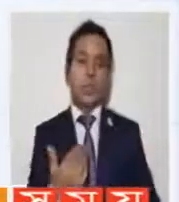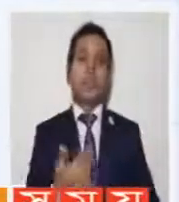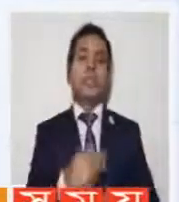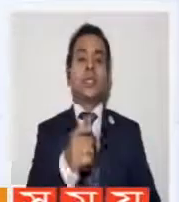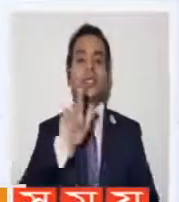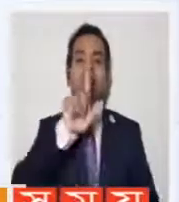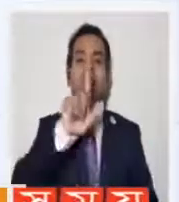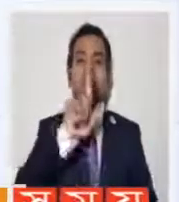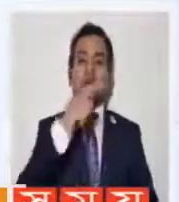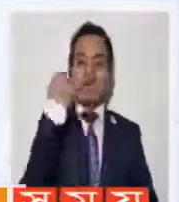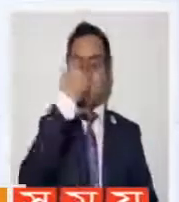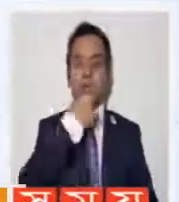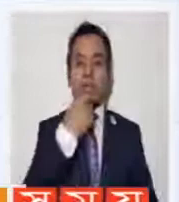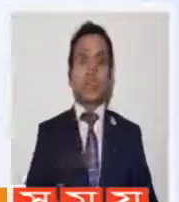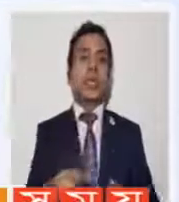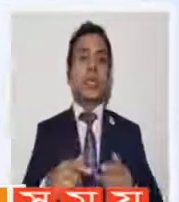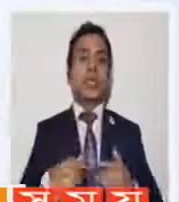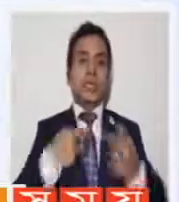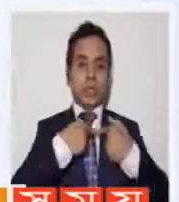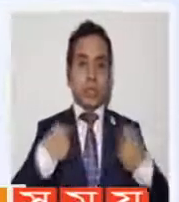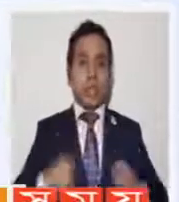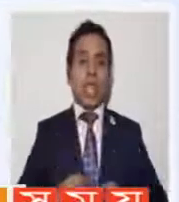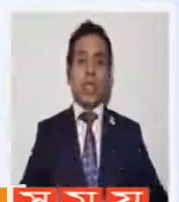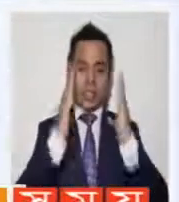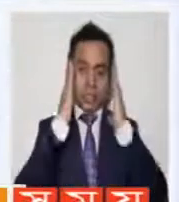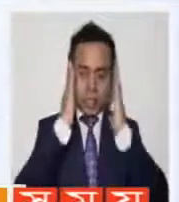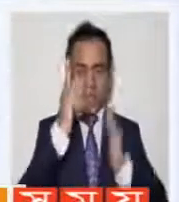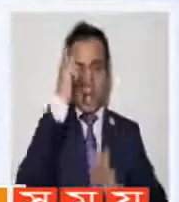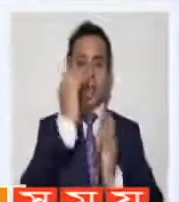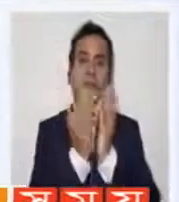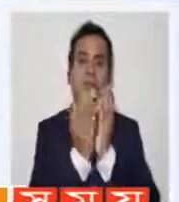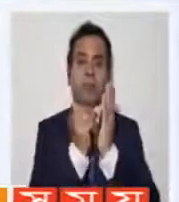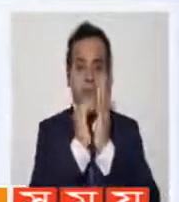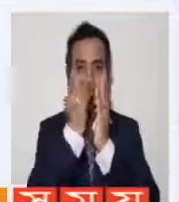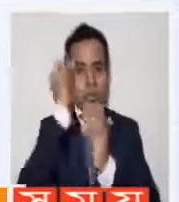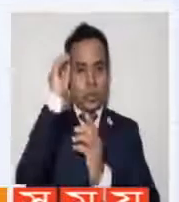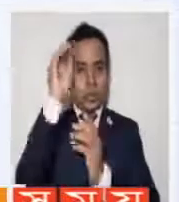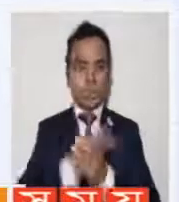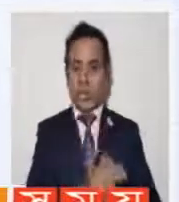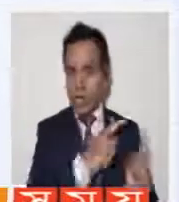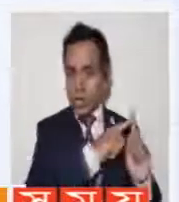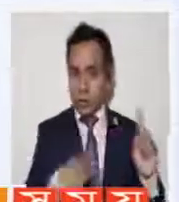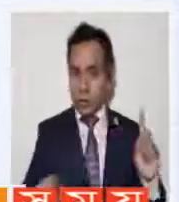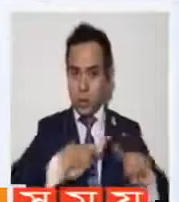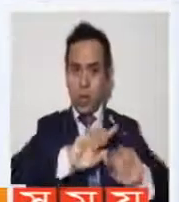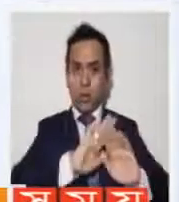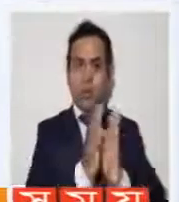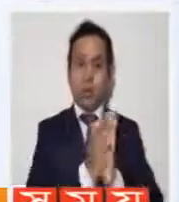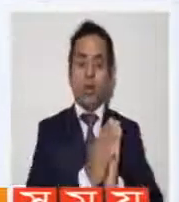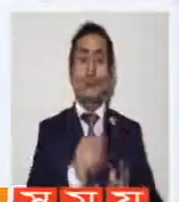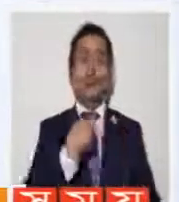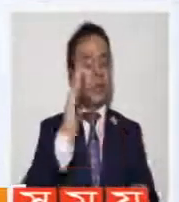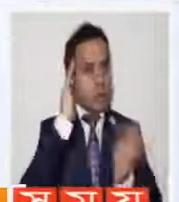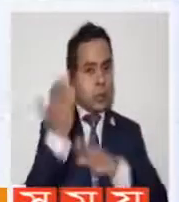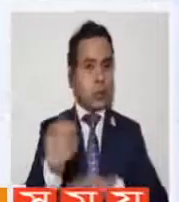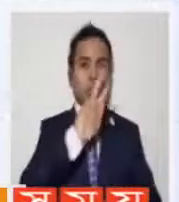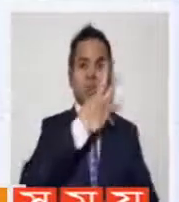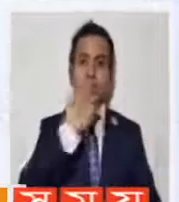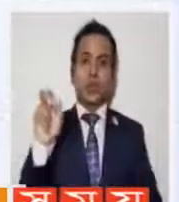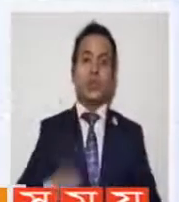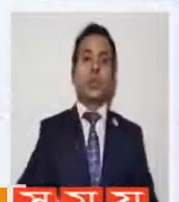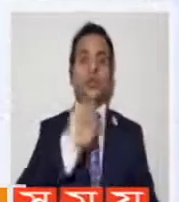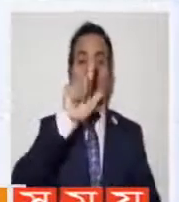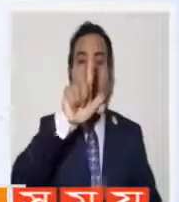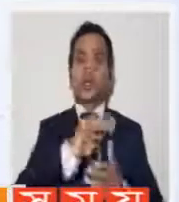২১০১জন। মৃত্যুর তালিকায় আমাদের আজকের গত ২৪ ঘন্টায় নতুন করে ৭ জন যুক্ত হয়েছেন, তাদের বিধি আত্মার